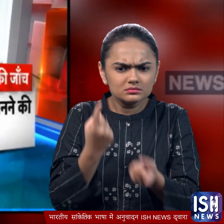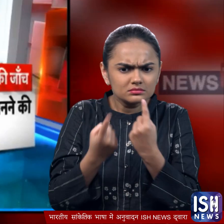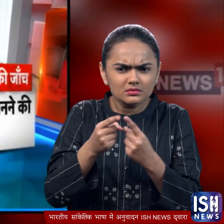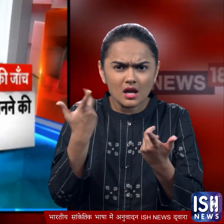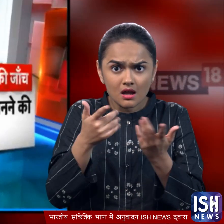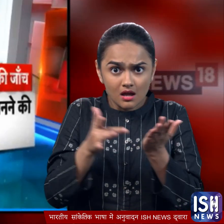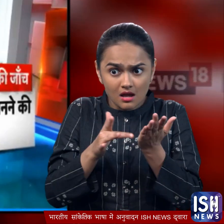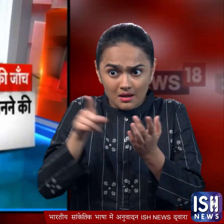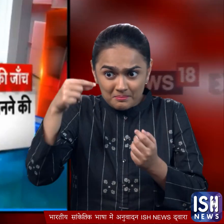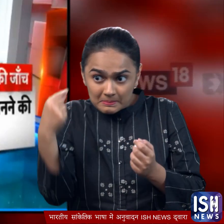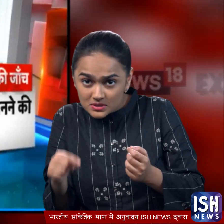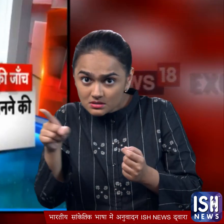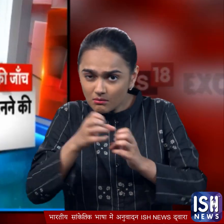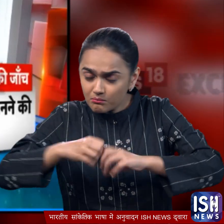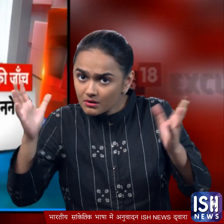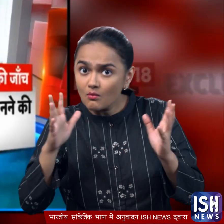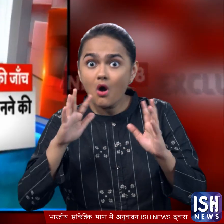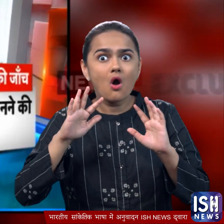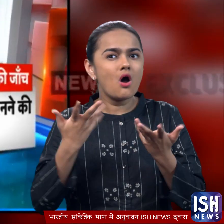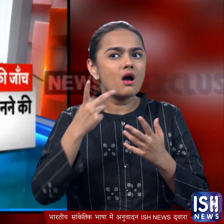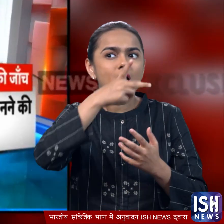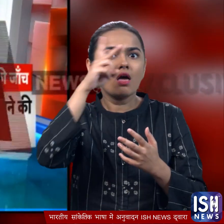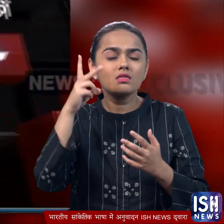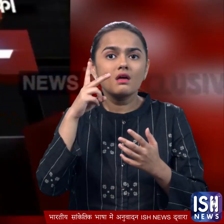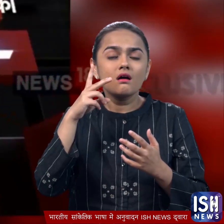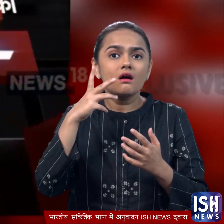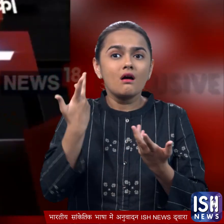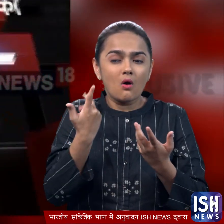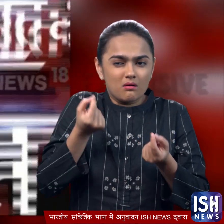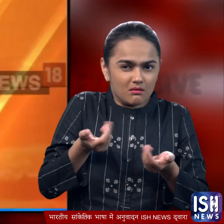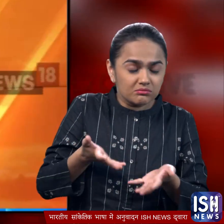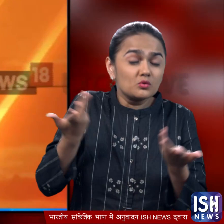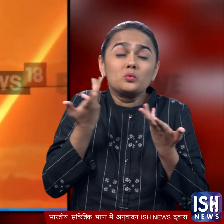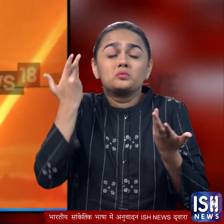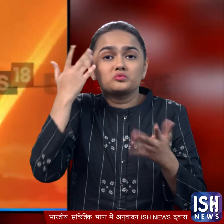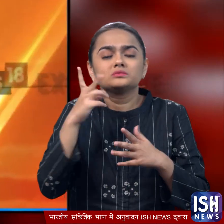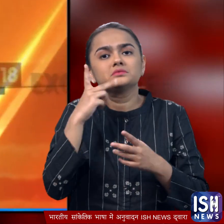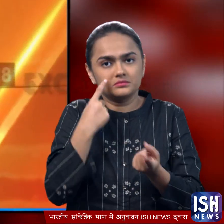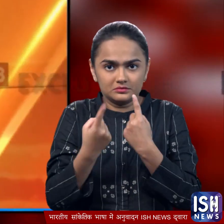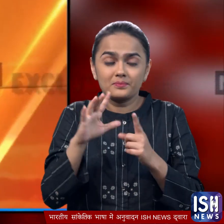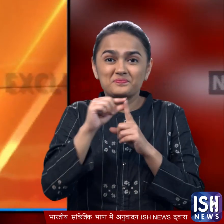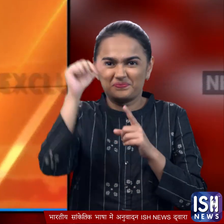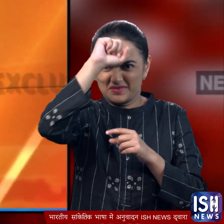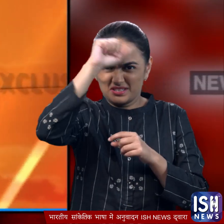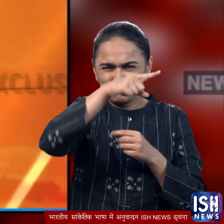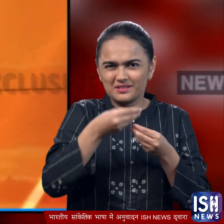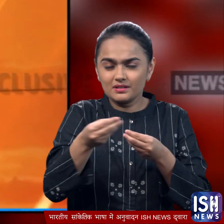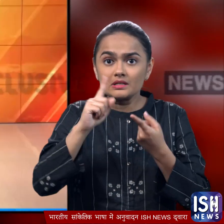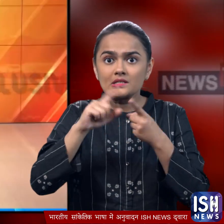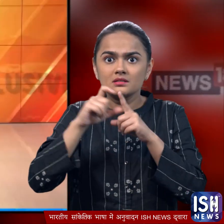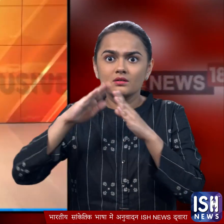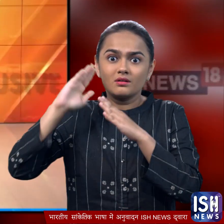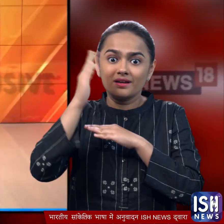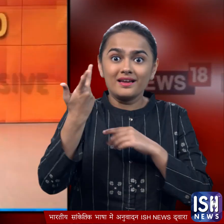कि धमाका तकनीकी कमी की वजह से हुआ या फिर मानवीय भूल थी। पंजाब में सीएम चन्नी के करीबी रिश्तेदार पर हुई ईडी